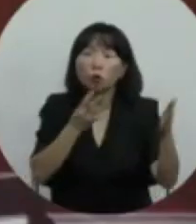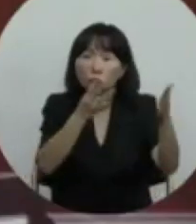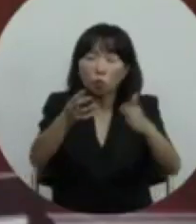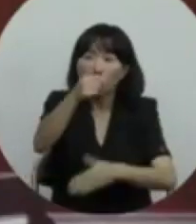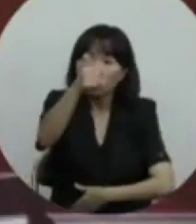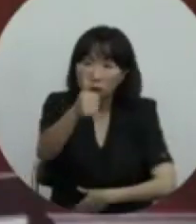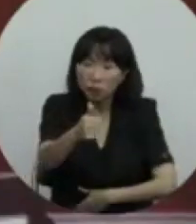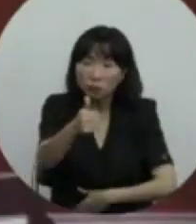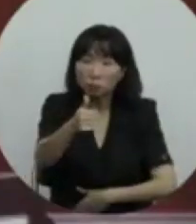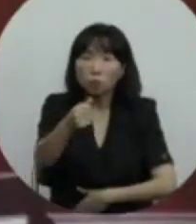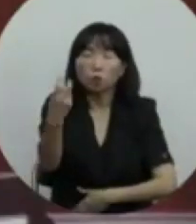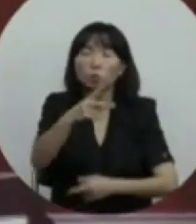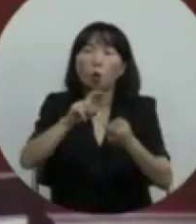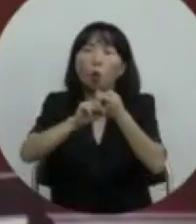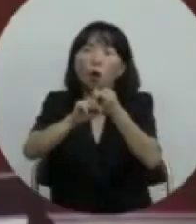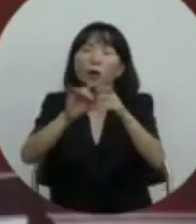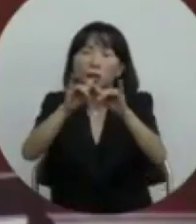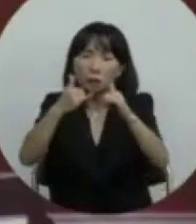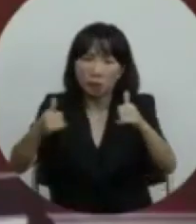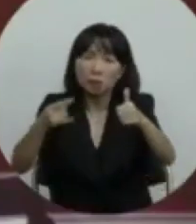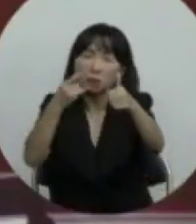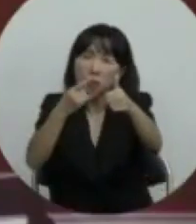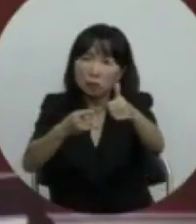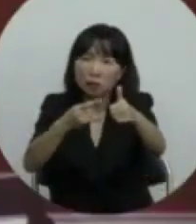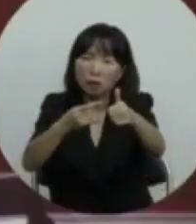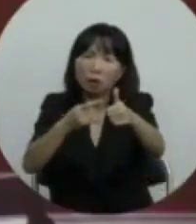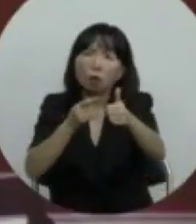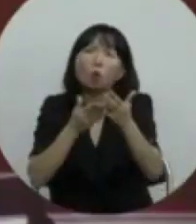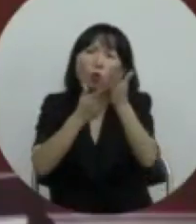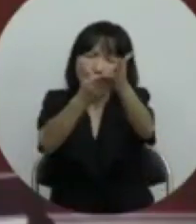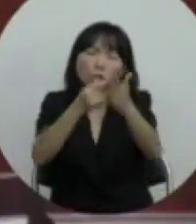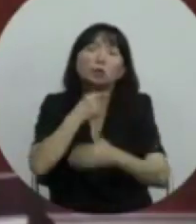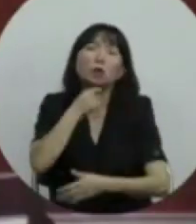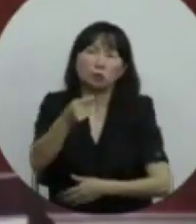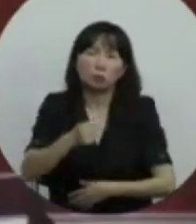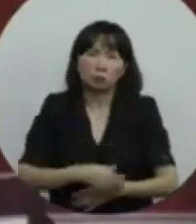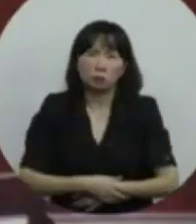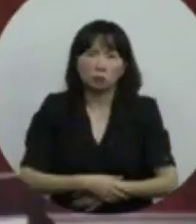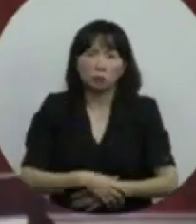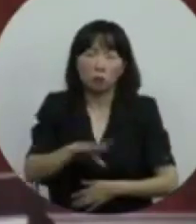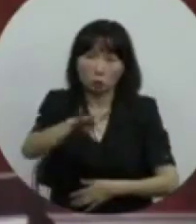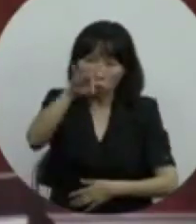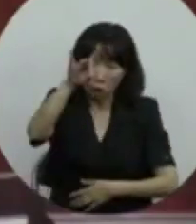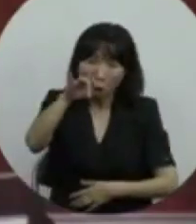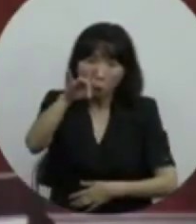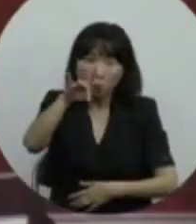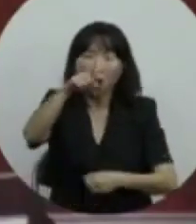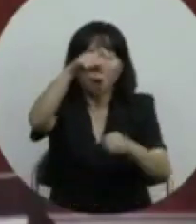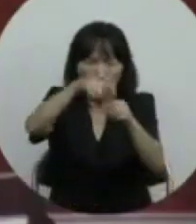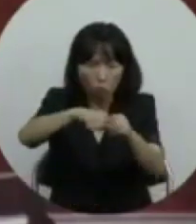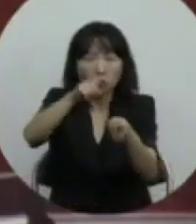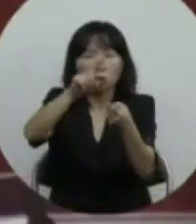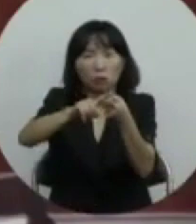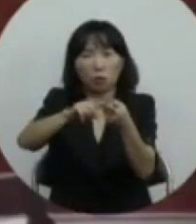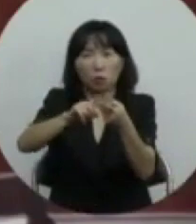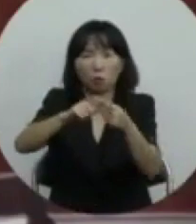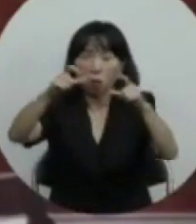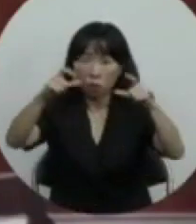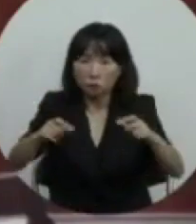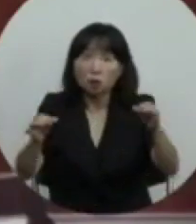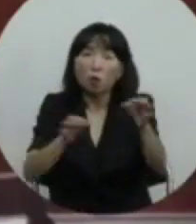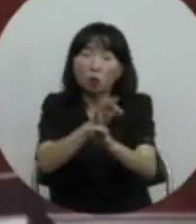경기도지사님과 관계자 여러분께 간곡히 요청드립니다. 처음에 취지대로